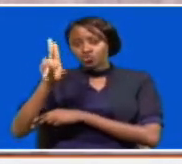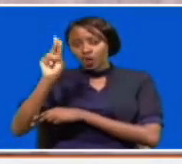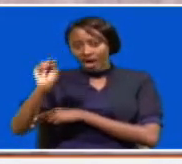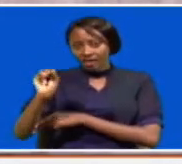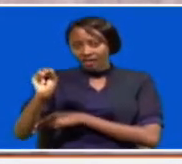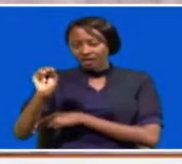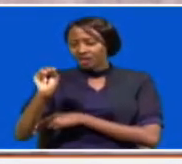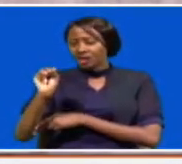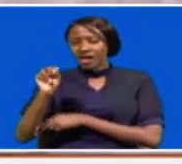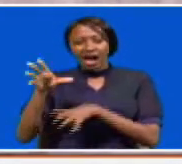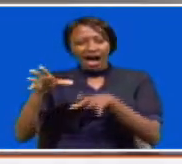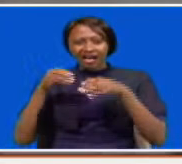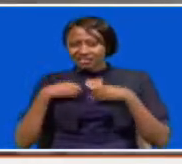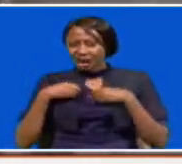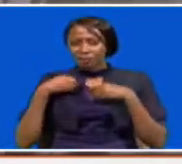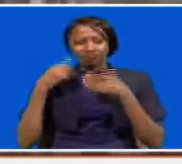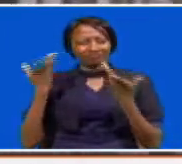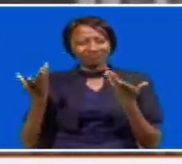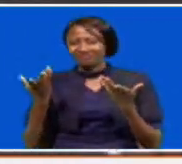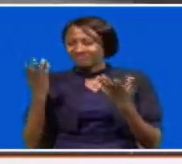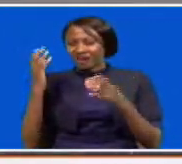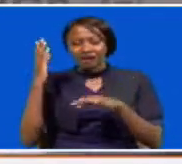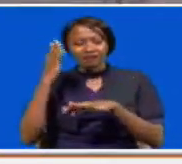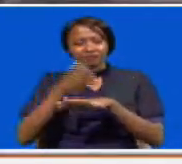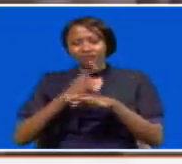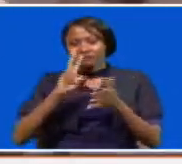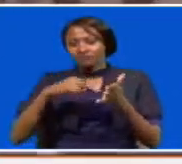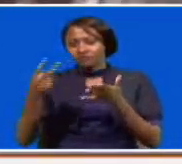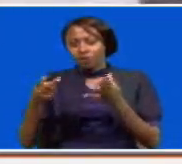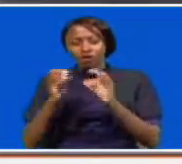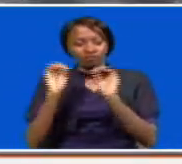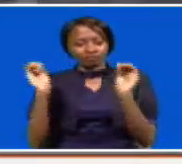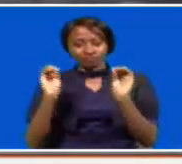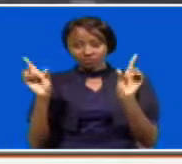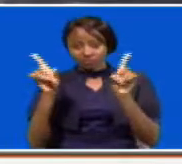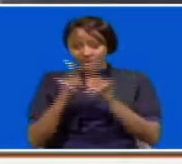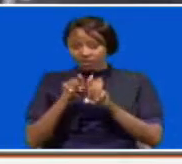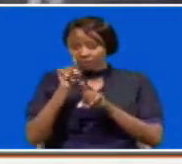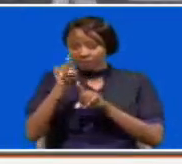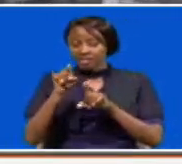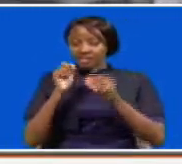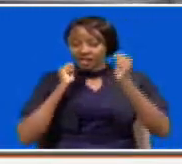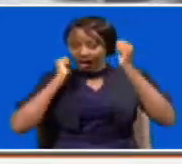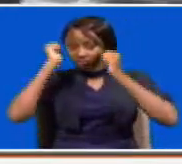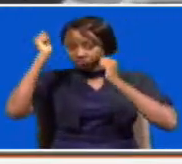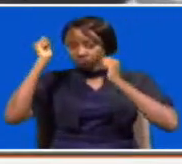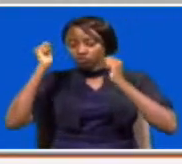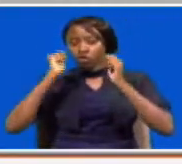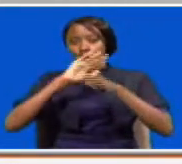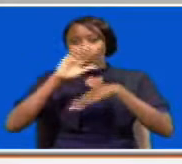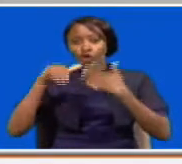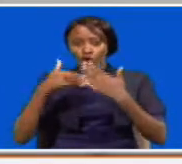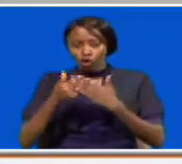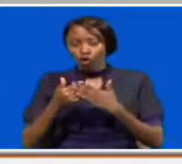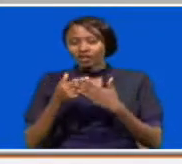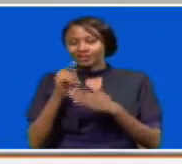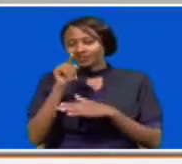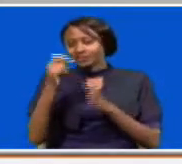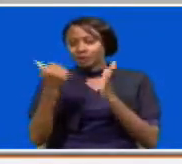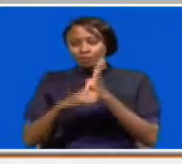allow this to go down the drain. Mvutano wa uongozi kati ya viongozi wa kijeshi nchini humo umetajwa kuwa chanzo cha vita